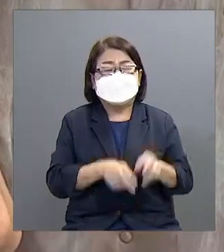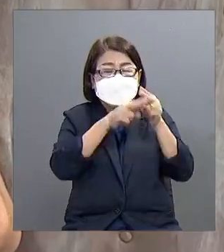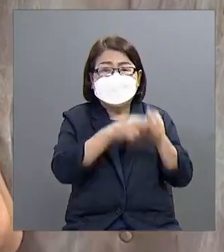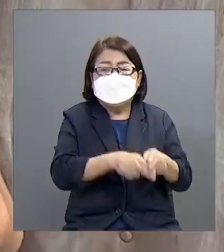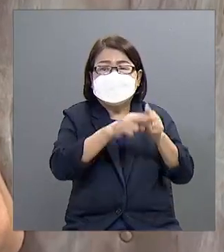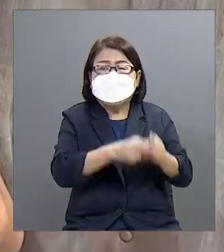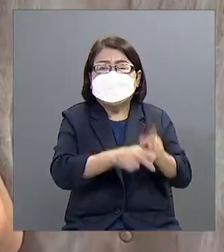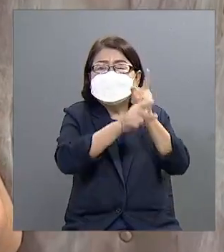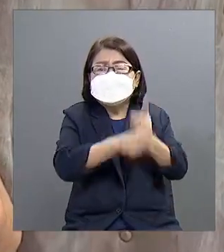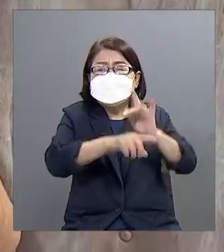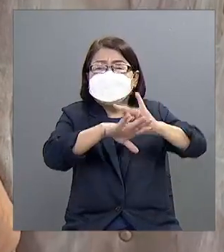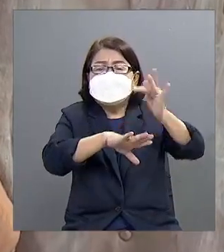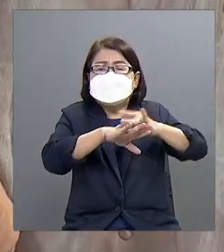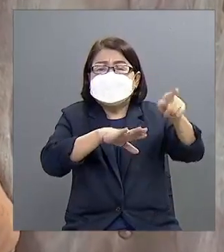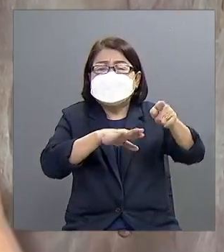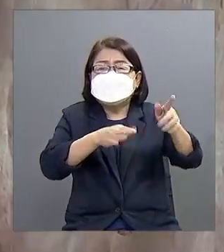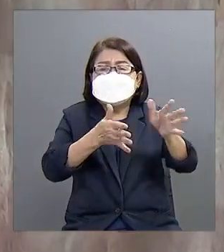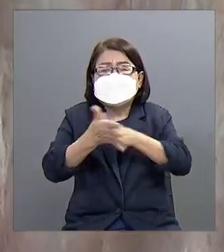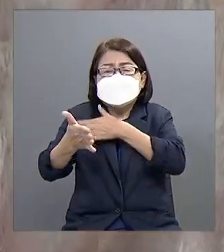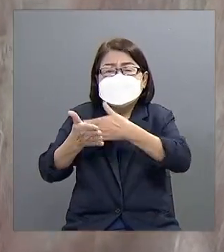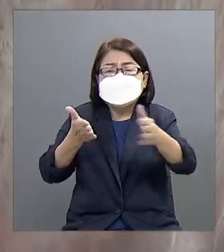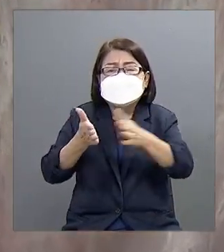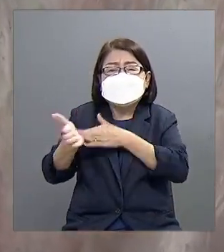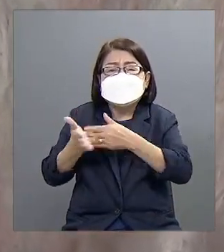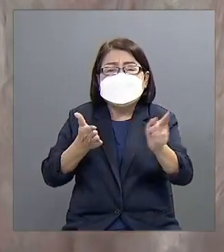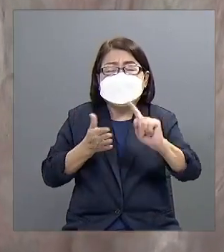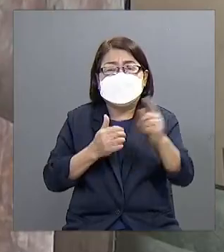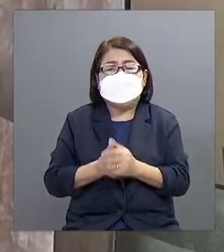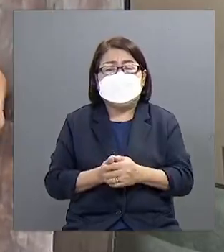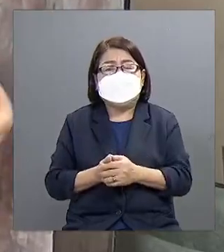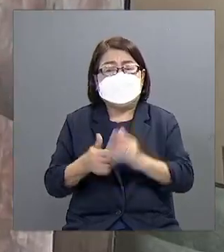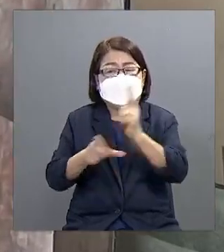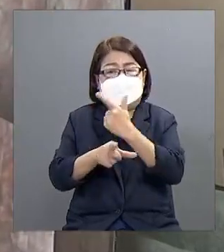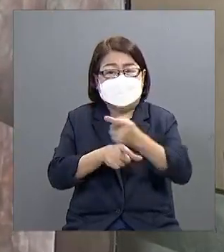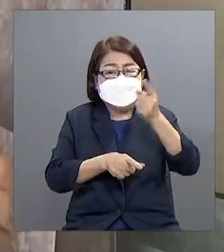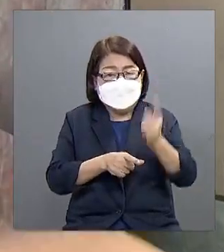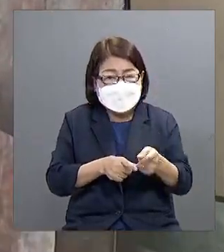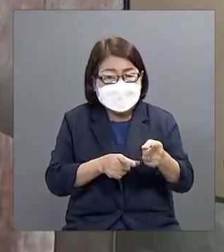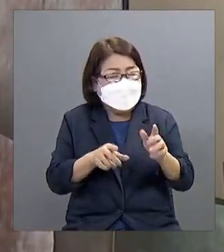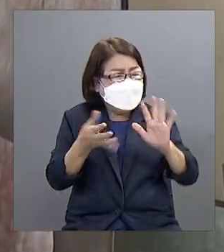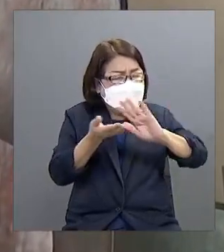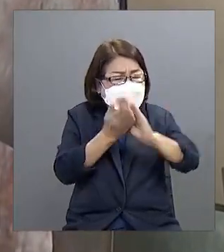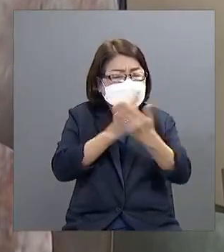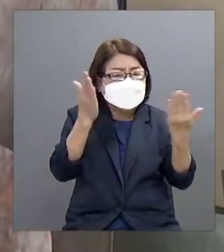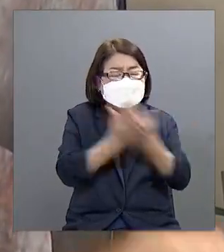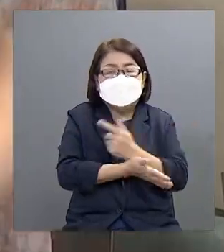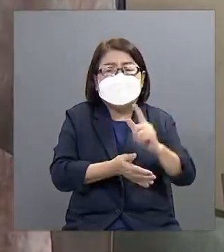ความลงตัวของการผสมผสานระหว่างความจริงกับจินตนาการความจริ